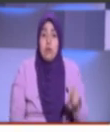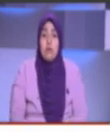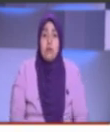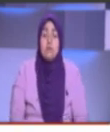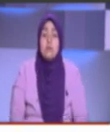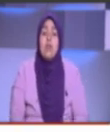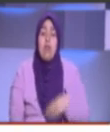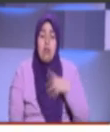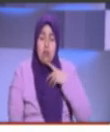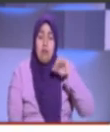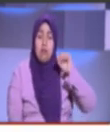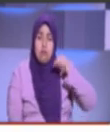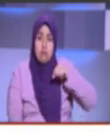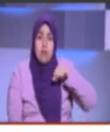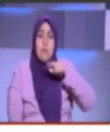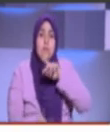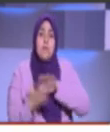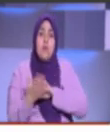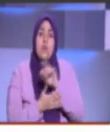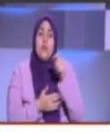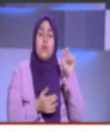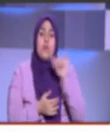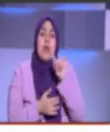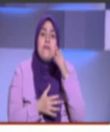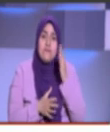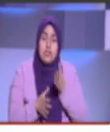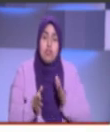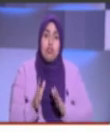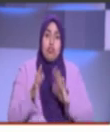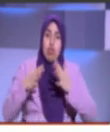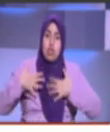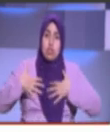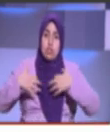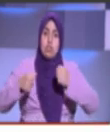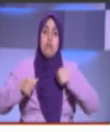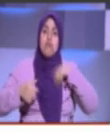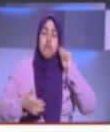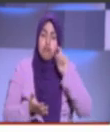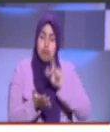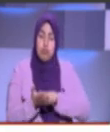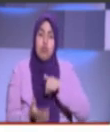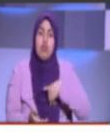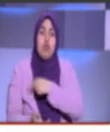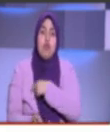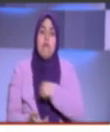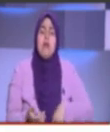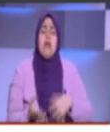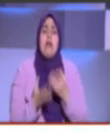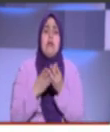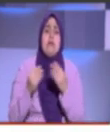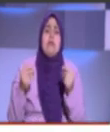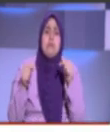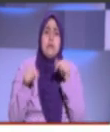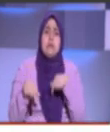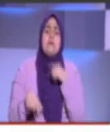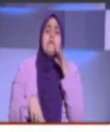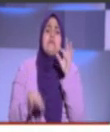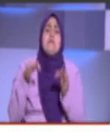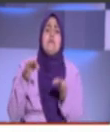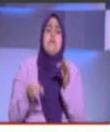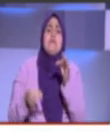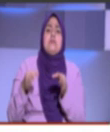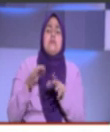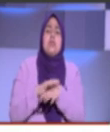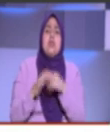نعم، هو الأمر الأهم هو القطاع الصحي. ستقر الحكومة العديد من او الميزانيه